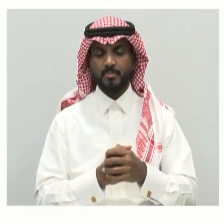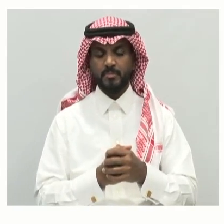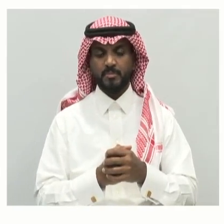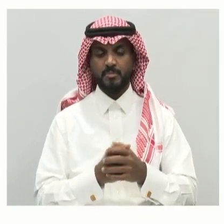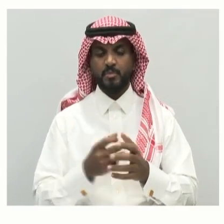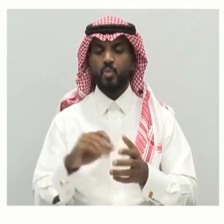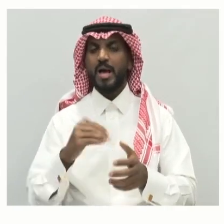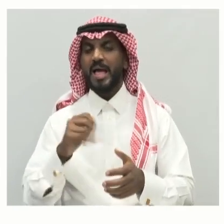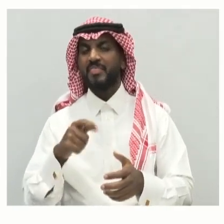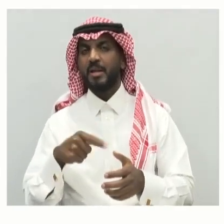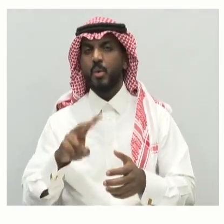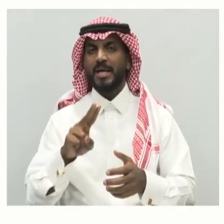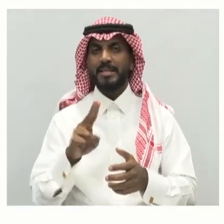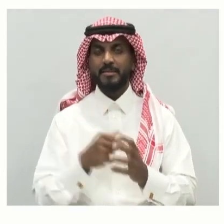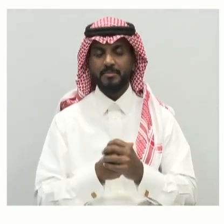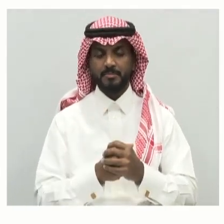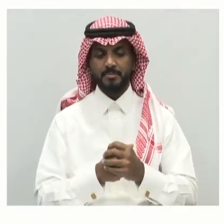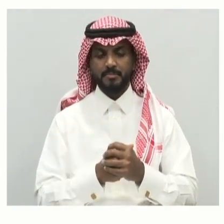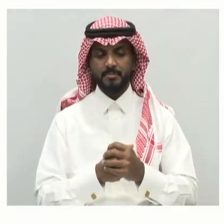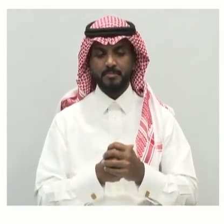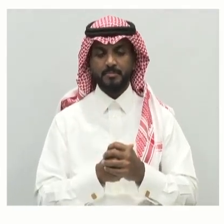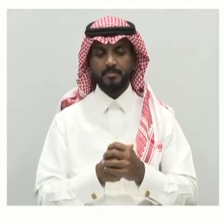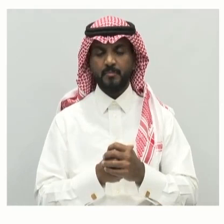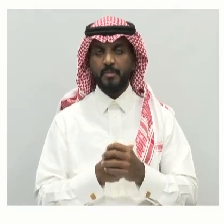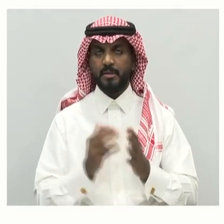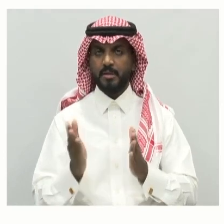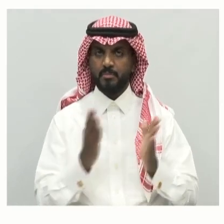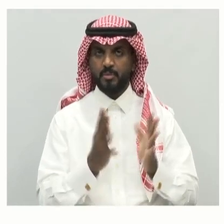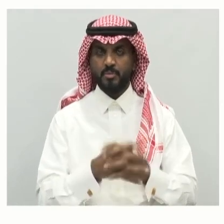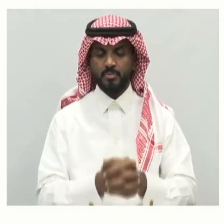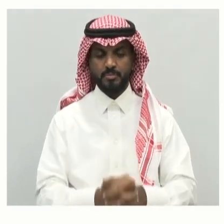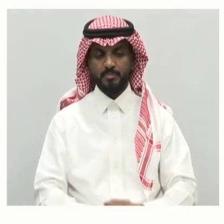وخضروات احسنتم اكملوا